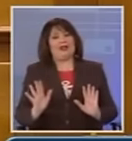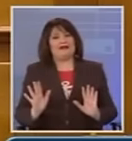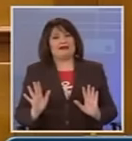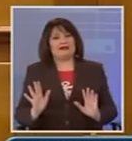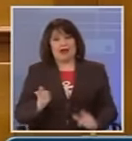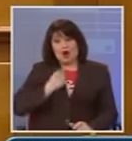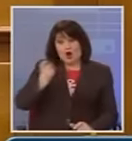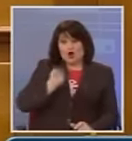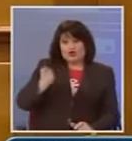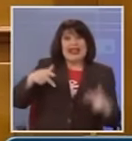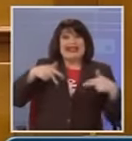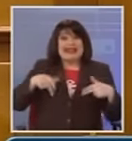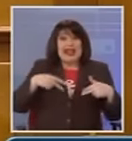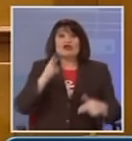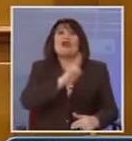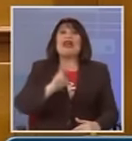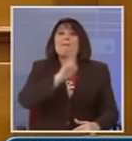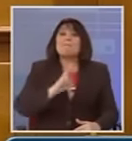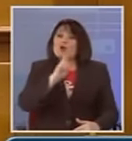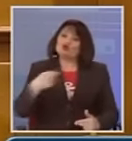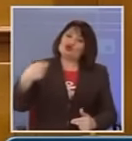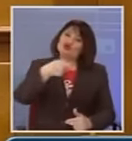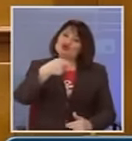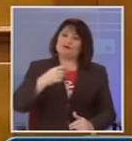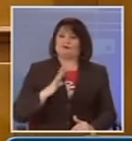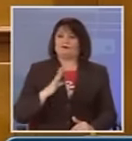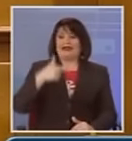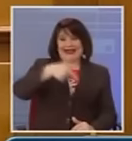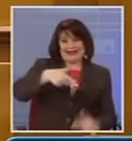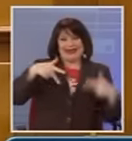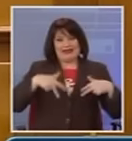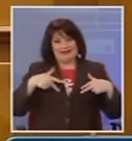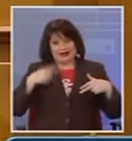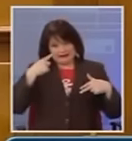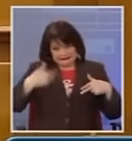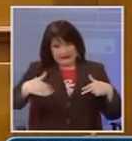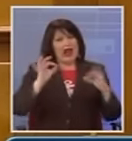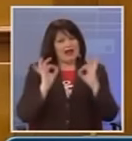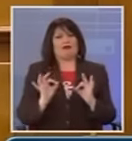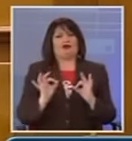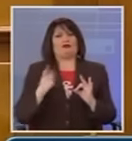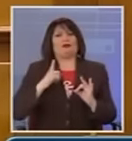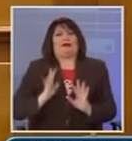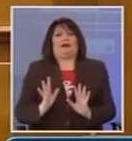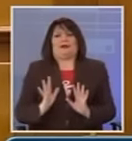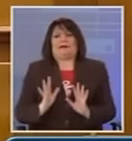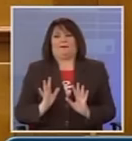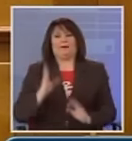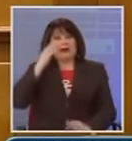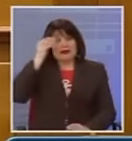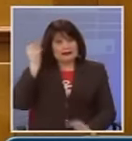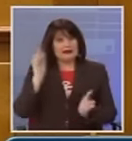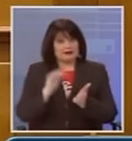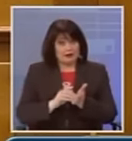χρωστάει το κράτος στον εαυτό του το ρέπος. Σε ό,τι αφορά τη γενική κυβέρνηση, στις προβλέψεις ακριβώς είμαστε. Ξεχνάτε